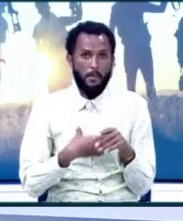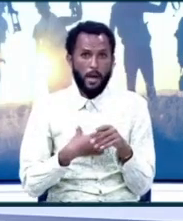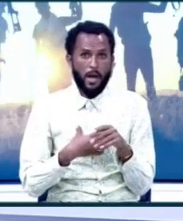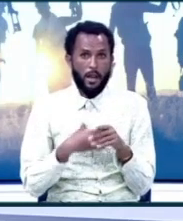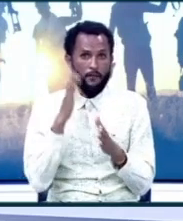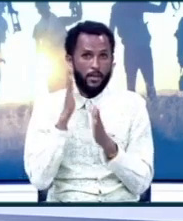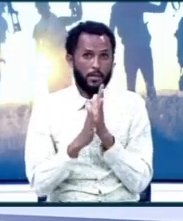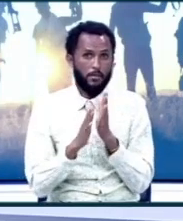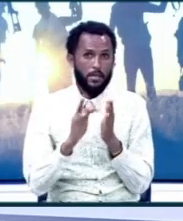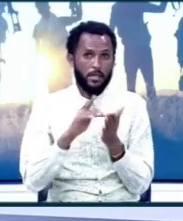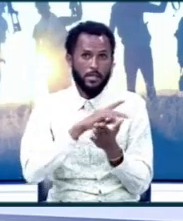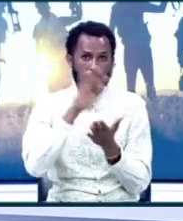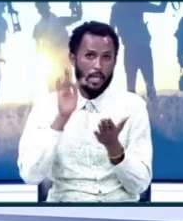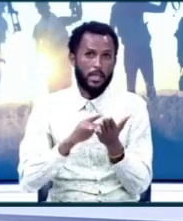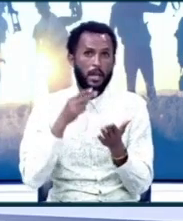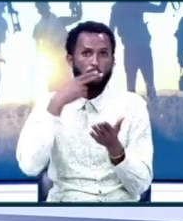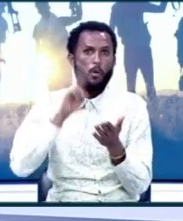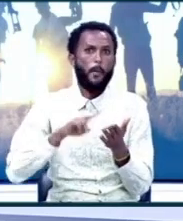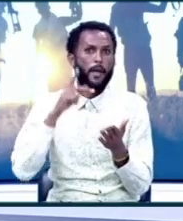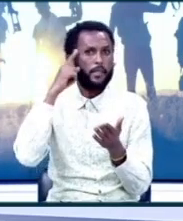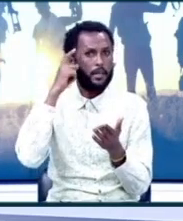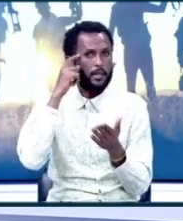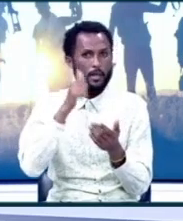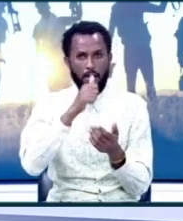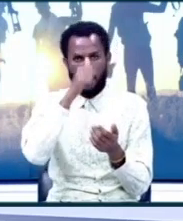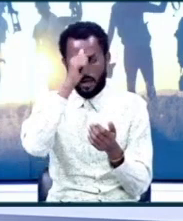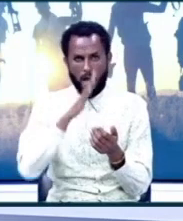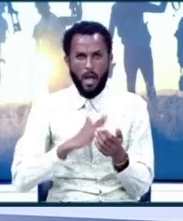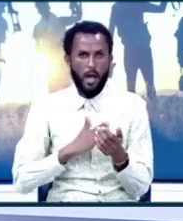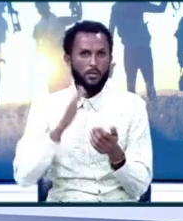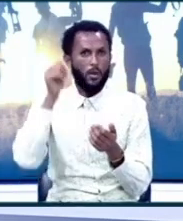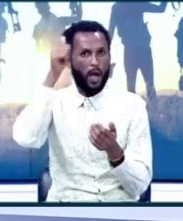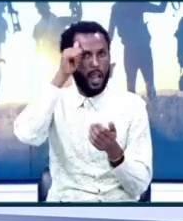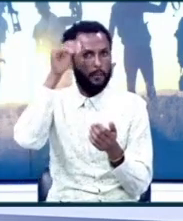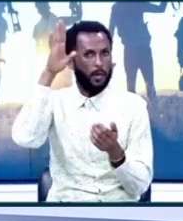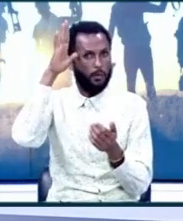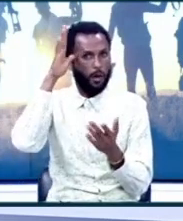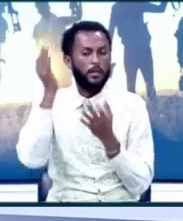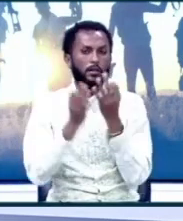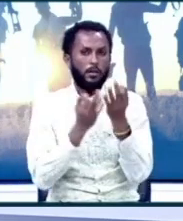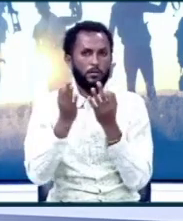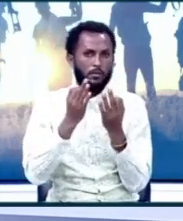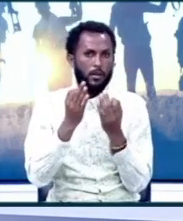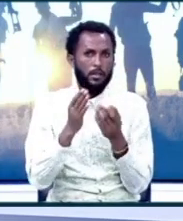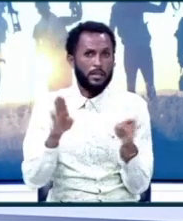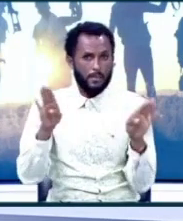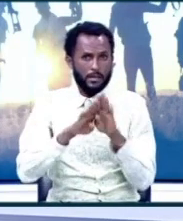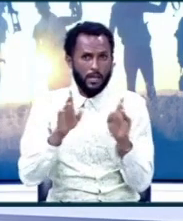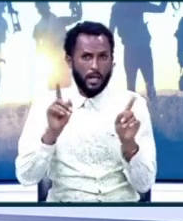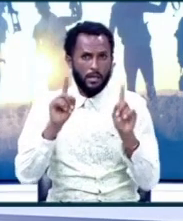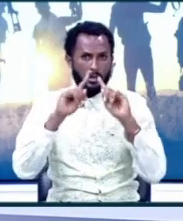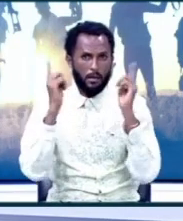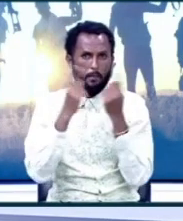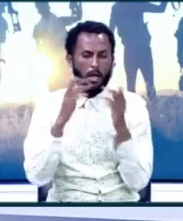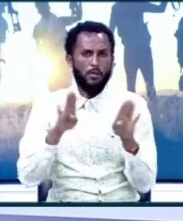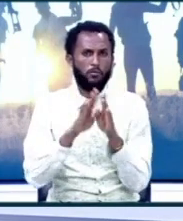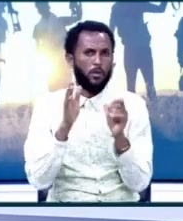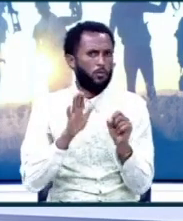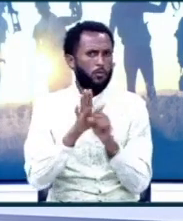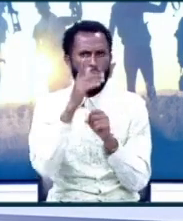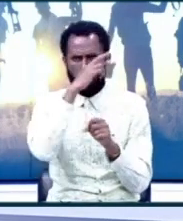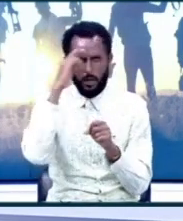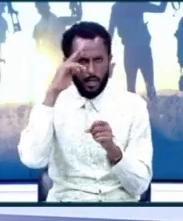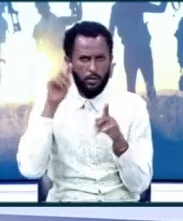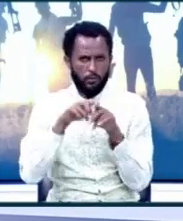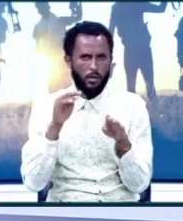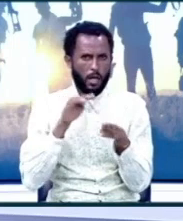ህወሓትን ኣባል ሴንትራል ኮማንድ ትግራይን ኣይተ ኣለም ገብረዋህዲ ገሊፆም ንምኽንባት ክባን ዕፅዋን እኹል ምኽንያት ከም ዘሎን ኣብ